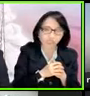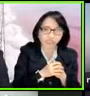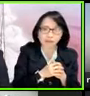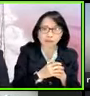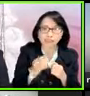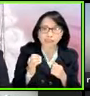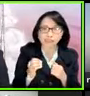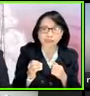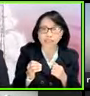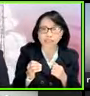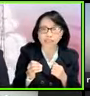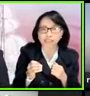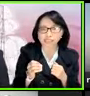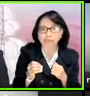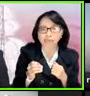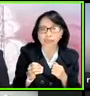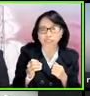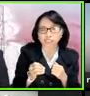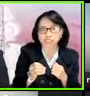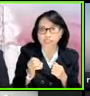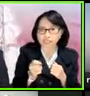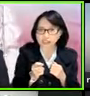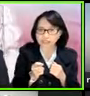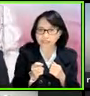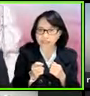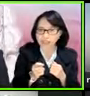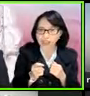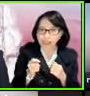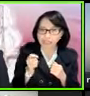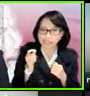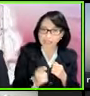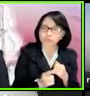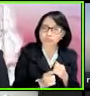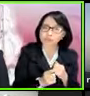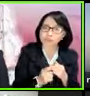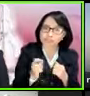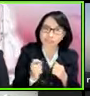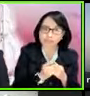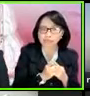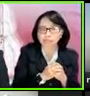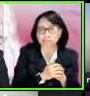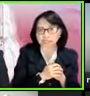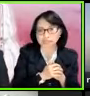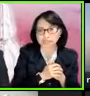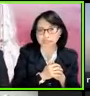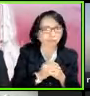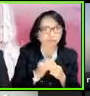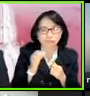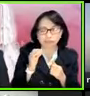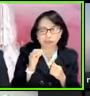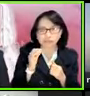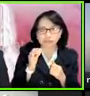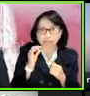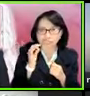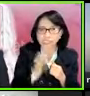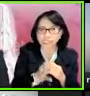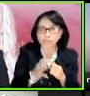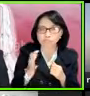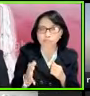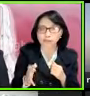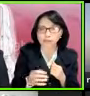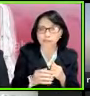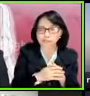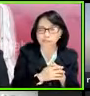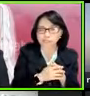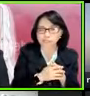saudara-saudara Mari kita baca di dalam efesus 3 ayat 1-16 Maaf ayat